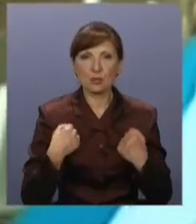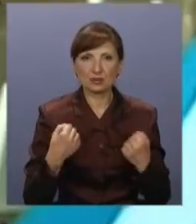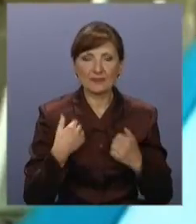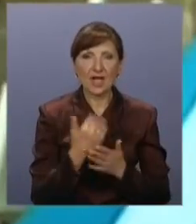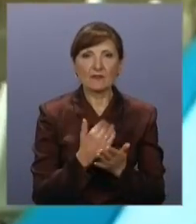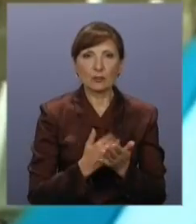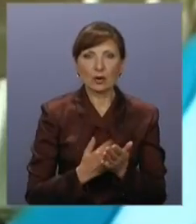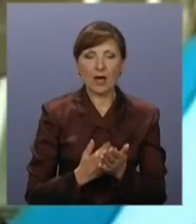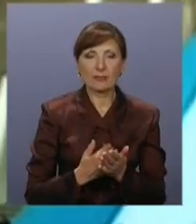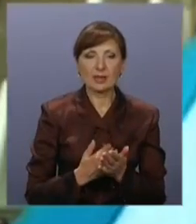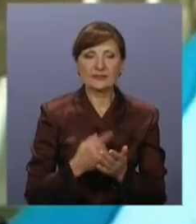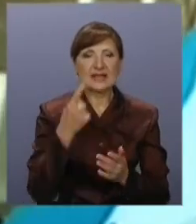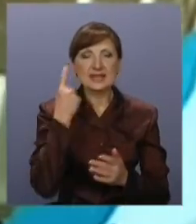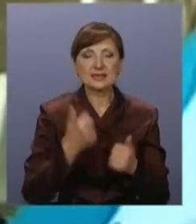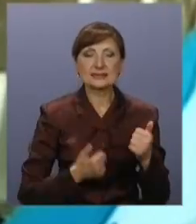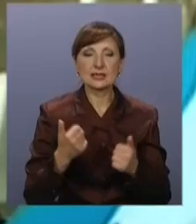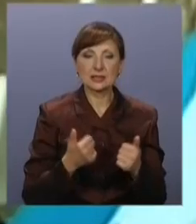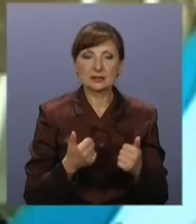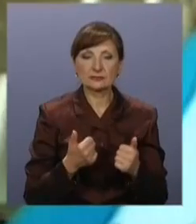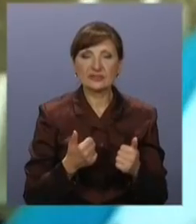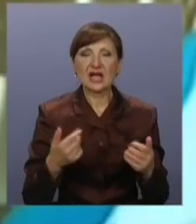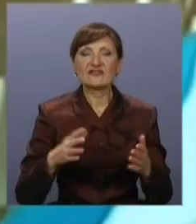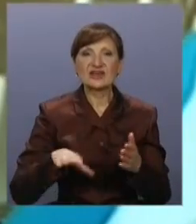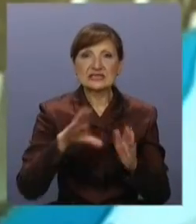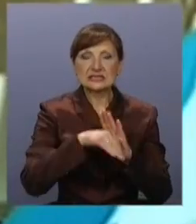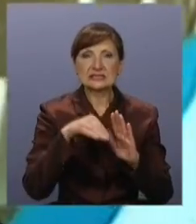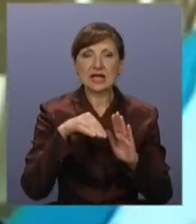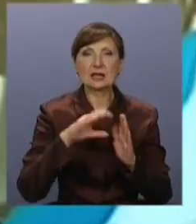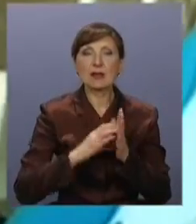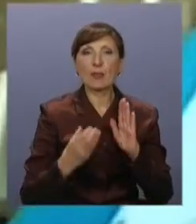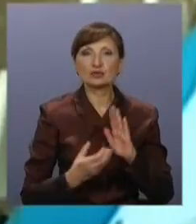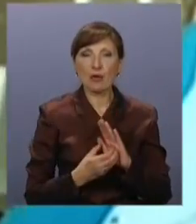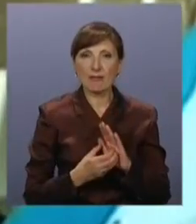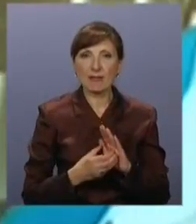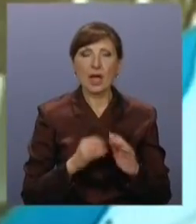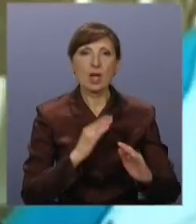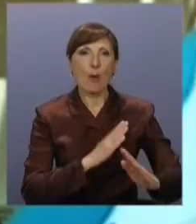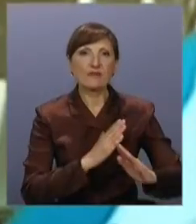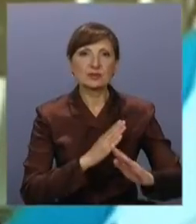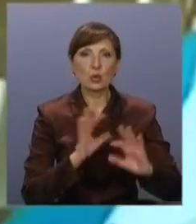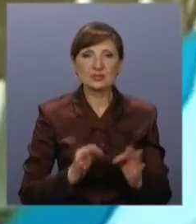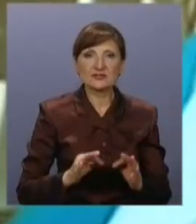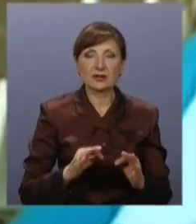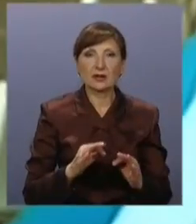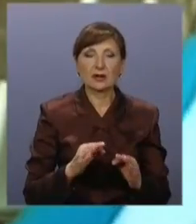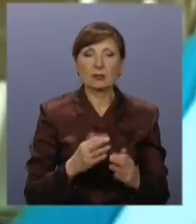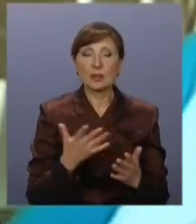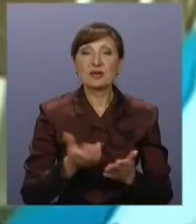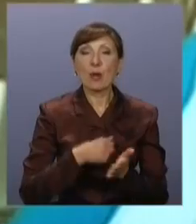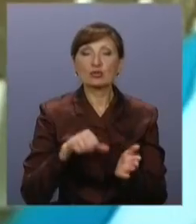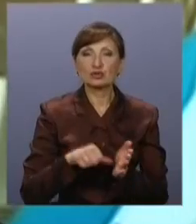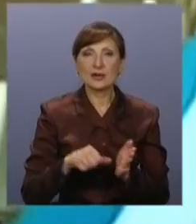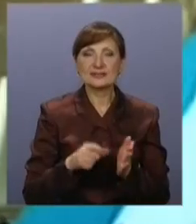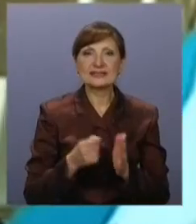программе азиатских игр по закрытых помещениях и по боевым искусствам 21 вид спорта. Мы принимаем